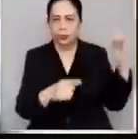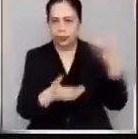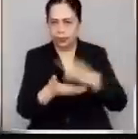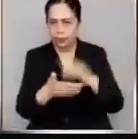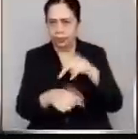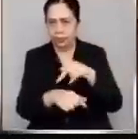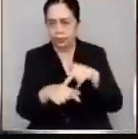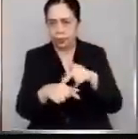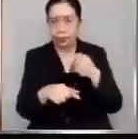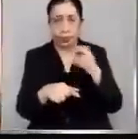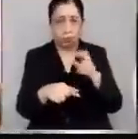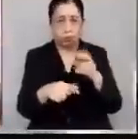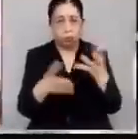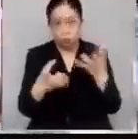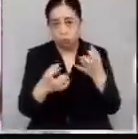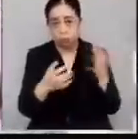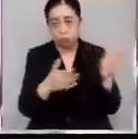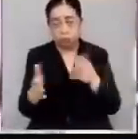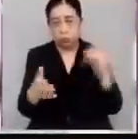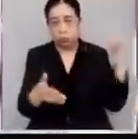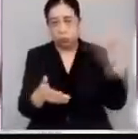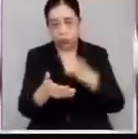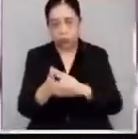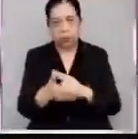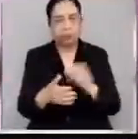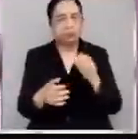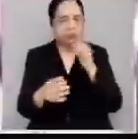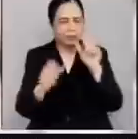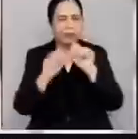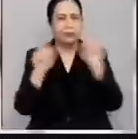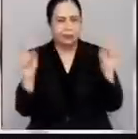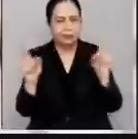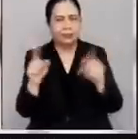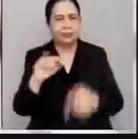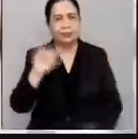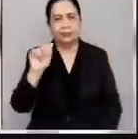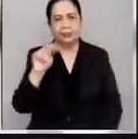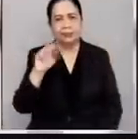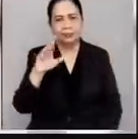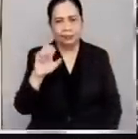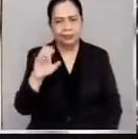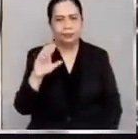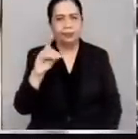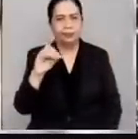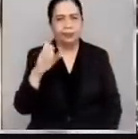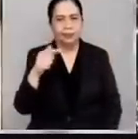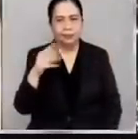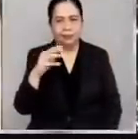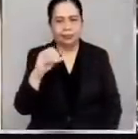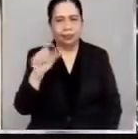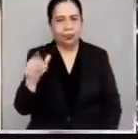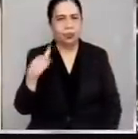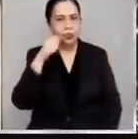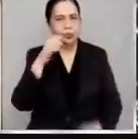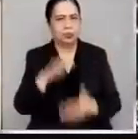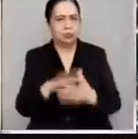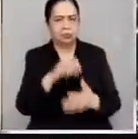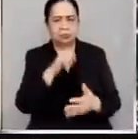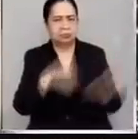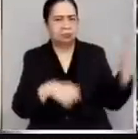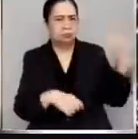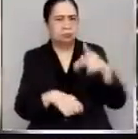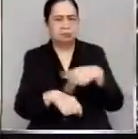may balak pa siyang umuwi. Hindi naman na nagulat si Mayor Janice De Gamo, byuda ni Governor Roel De Gamo, na hindi bumalik ng bansa si